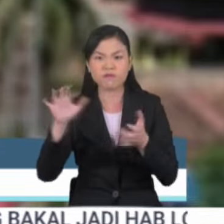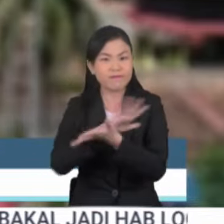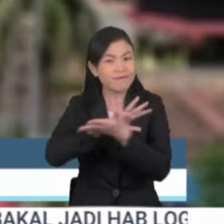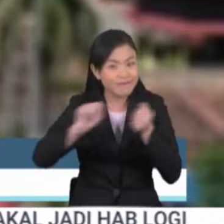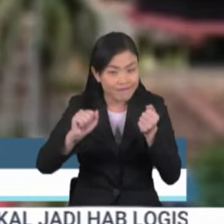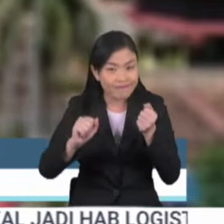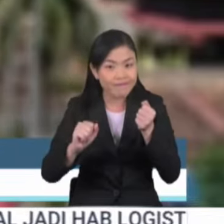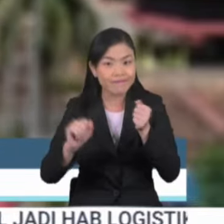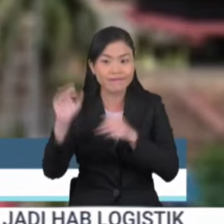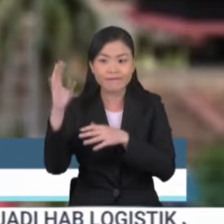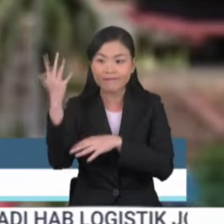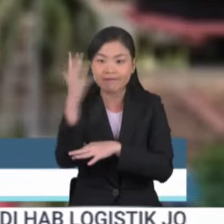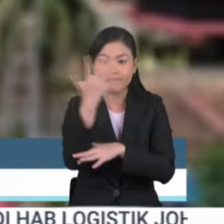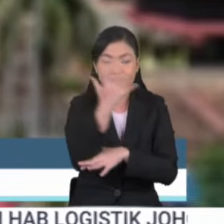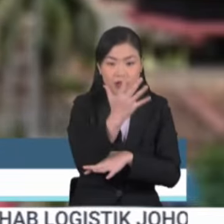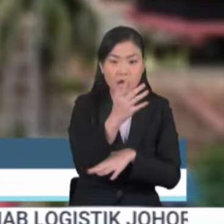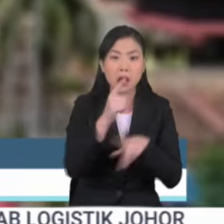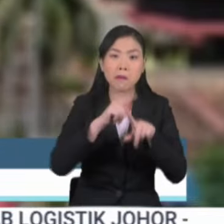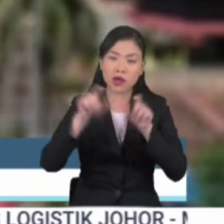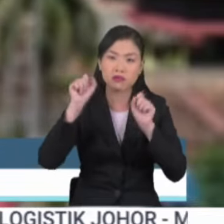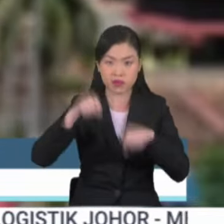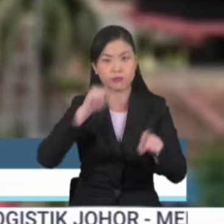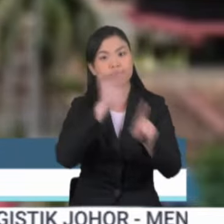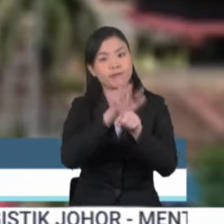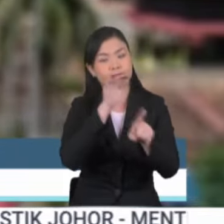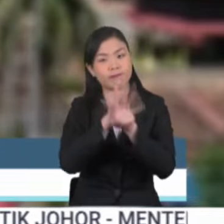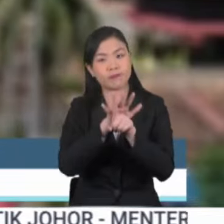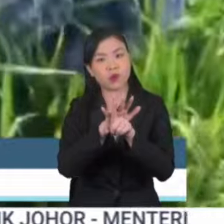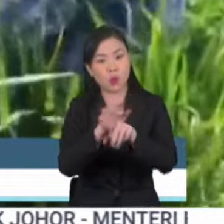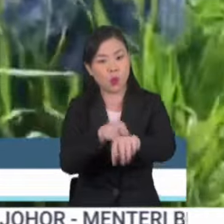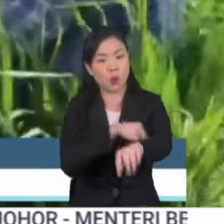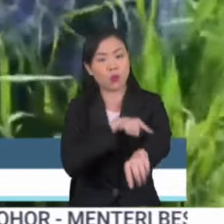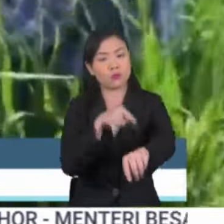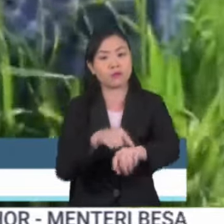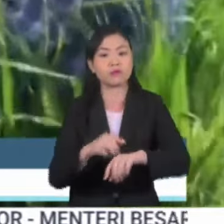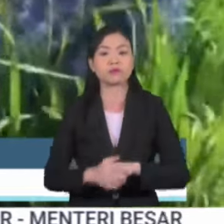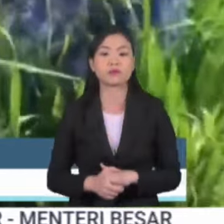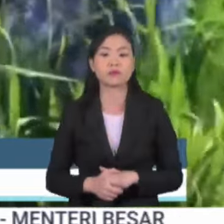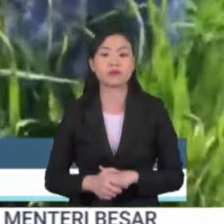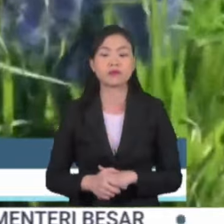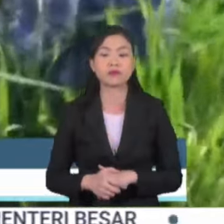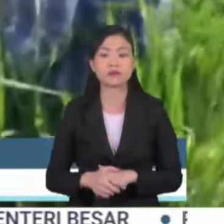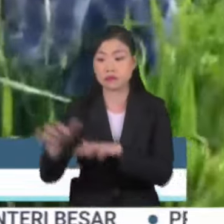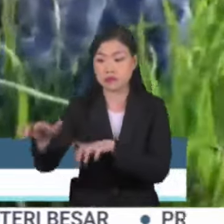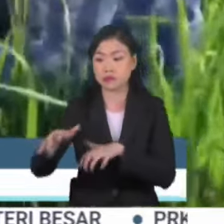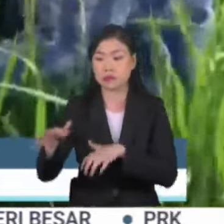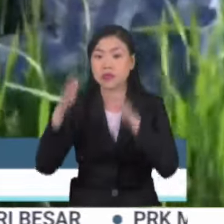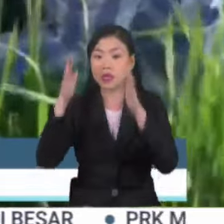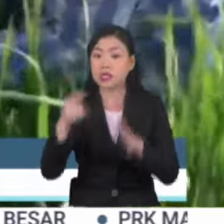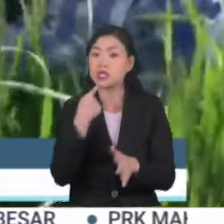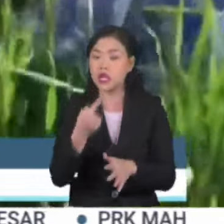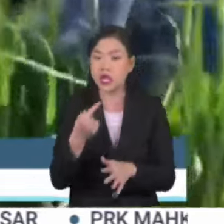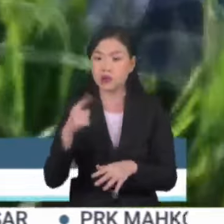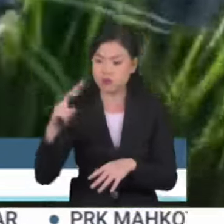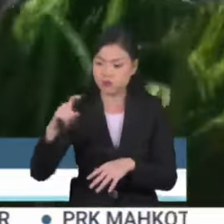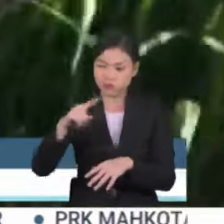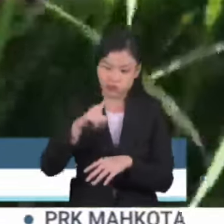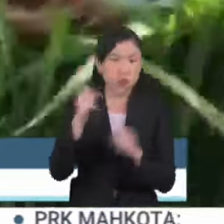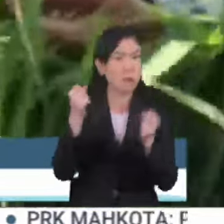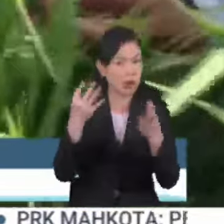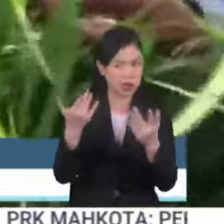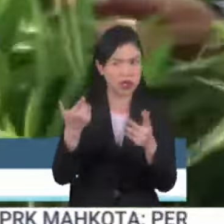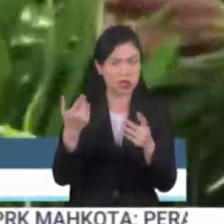malah menjejaskan pendapatan jangka panjang petani. Menurut petani, serangan ulat gunung daung